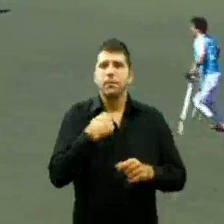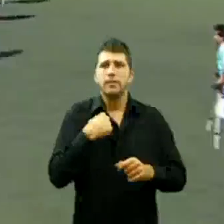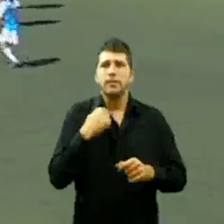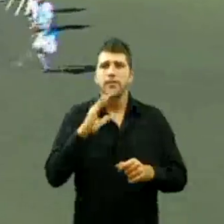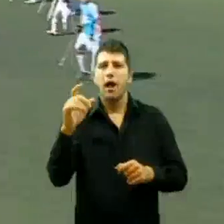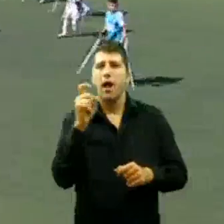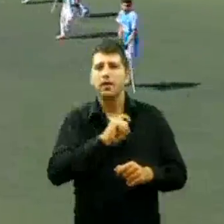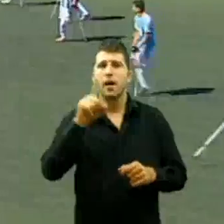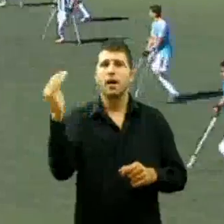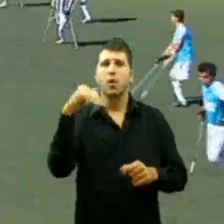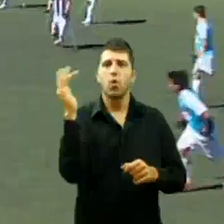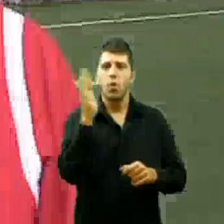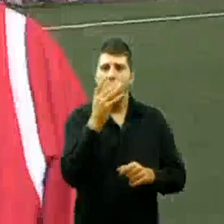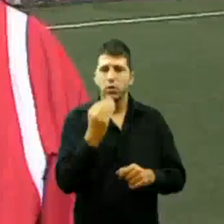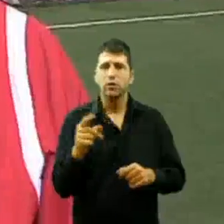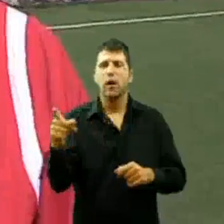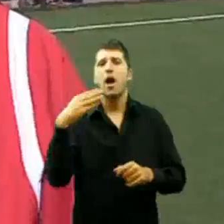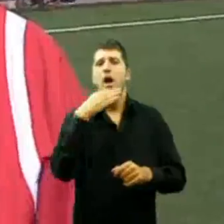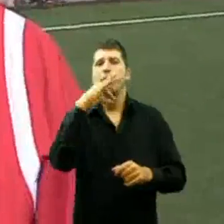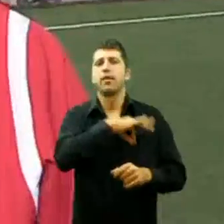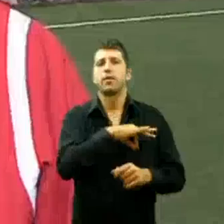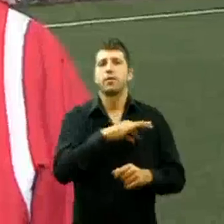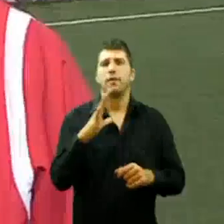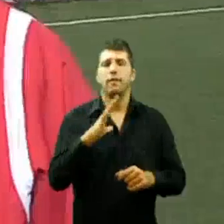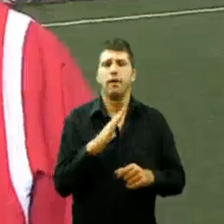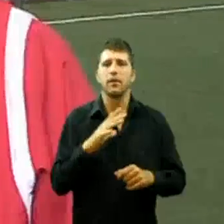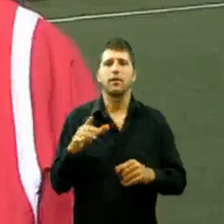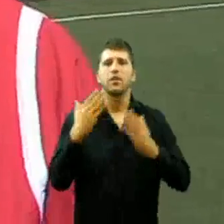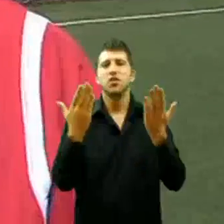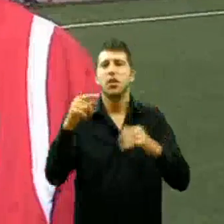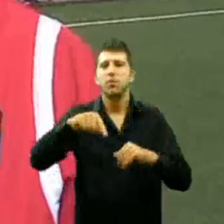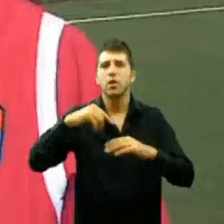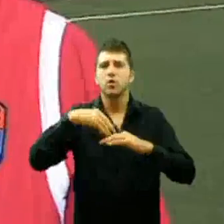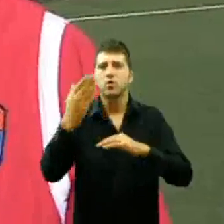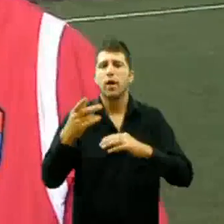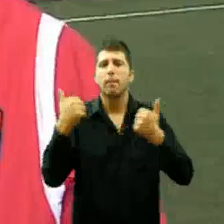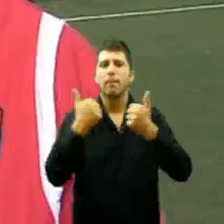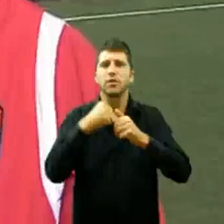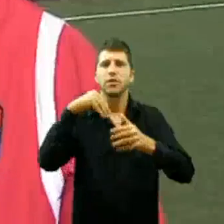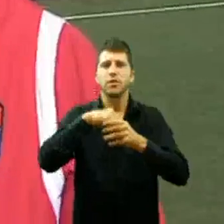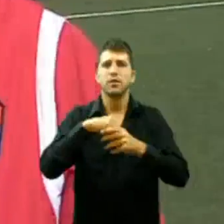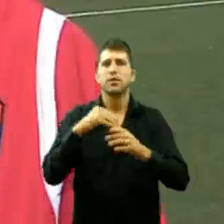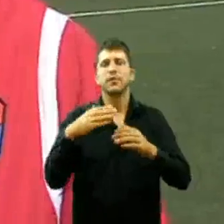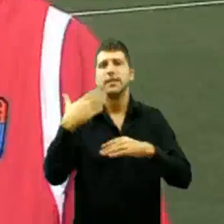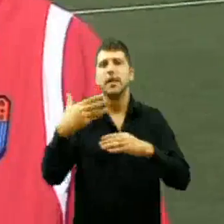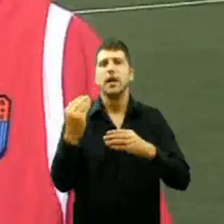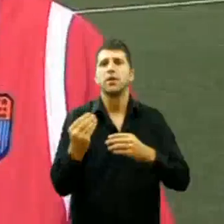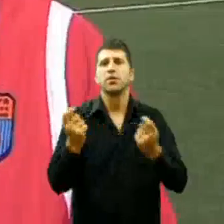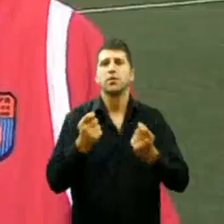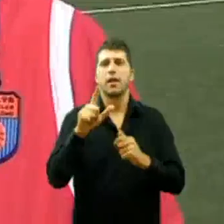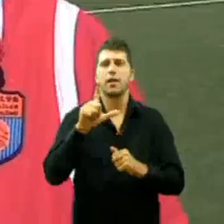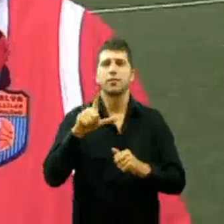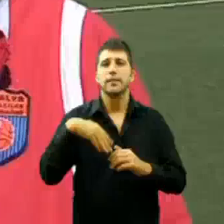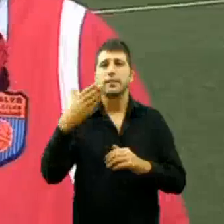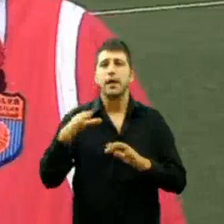atınca avantajı lehine çevirdi. İnşallah bundan sonraki maçlarda daha iyi çalışacağız. Daha taktik ve